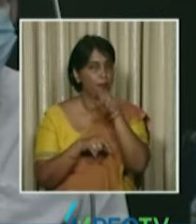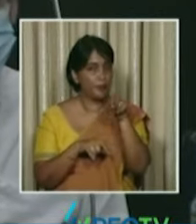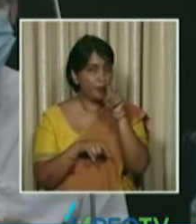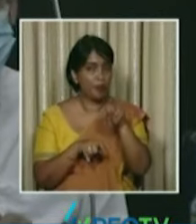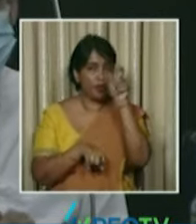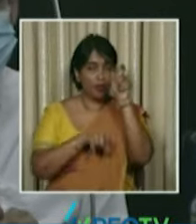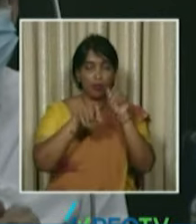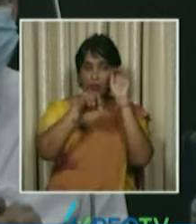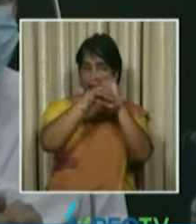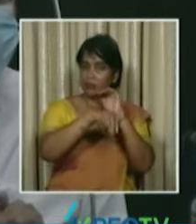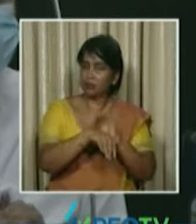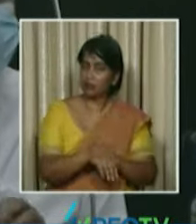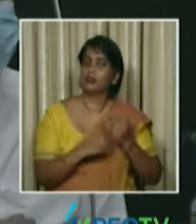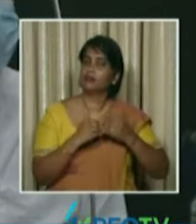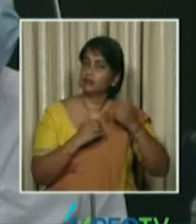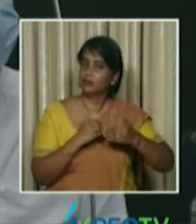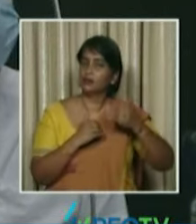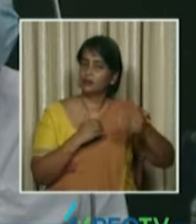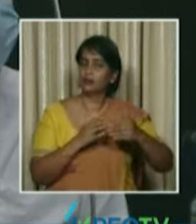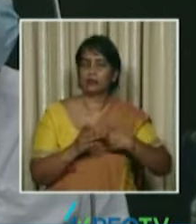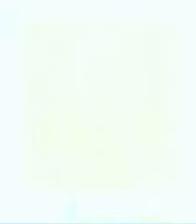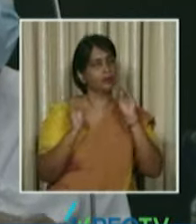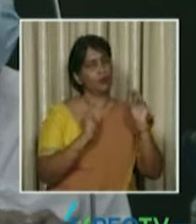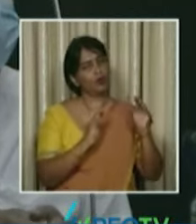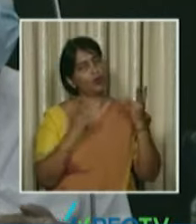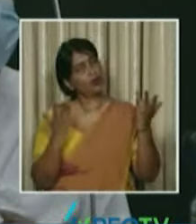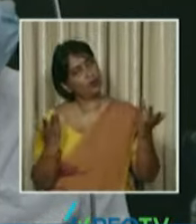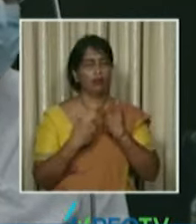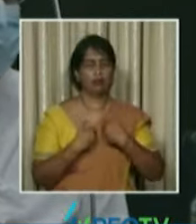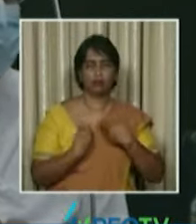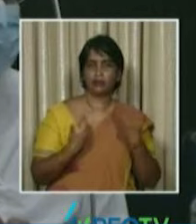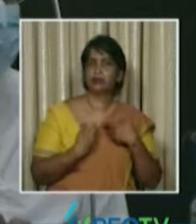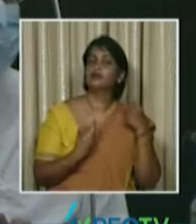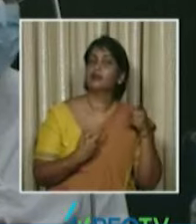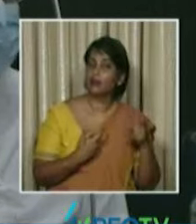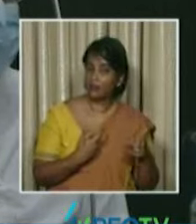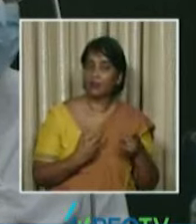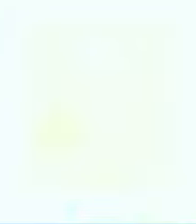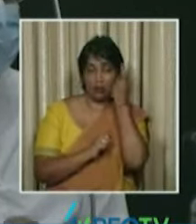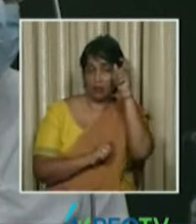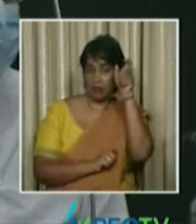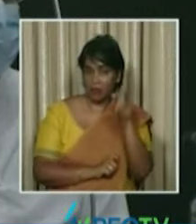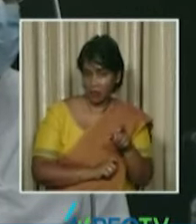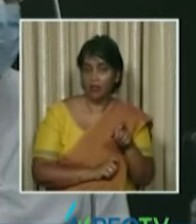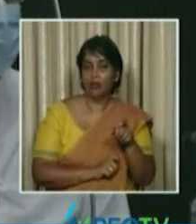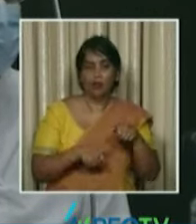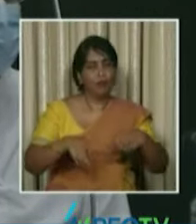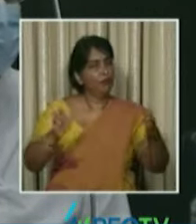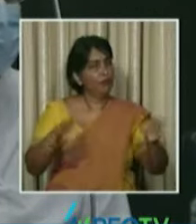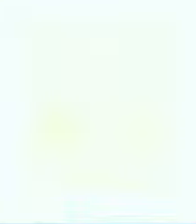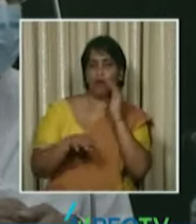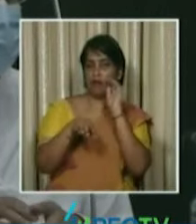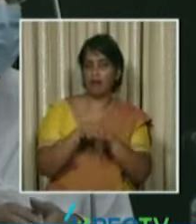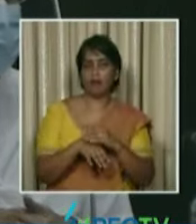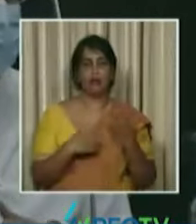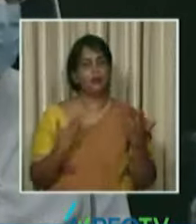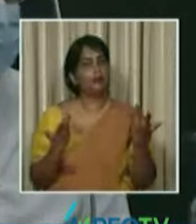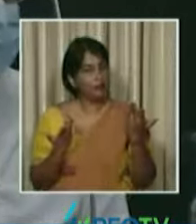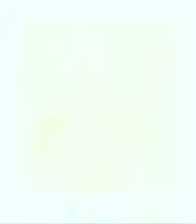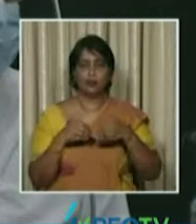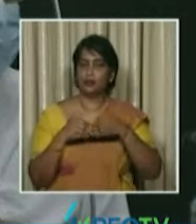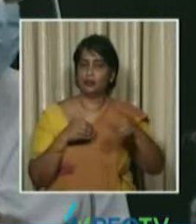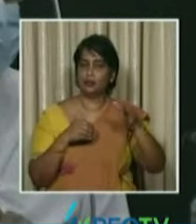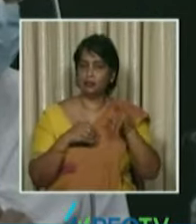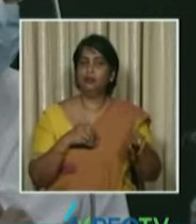හඳුනා ගැනීම, දිගින් දිගටම කල් දැමීම හෝ පැහැර හැරීම ප්‍රහාරයේ මහමොලකරු තවමත් අභිරහසක් වීමත්, මෑත